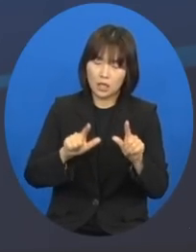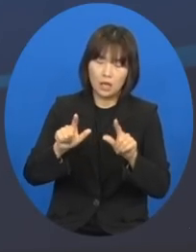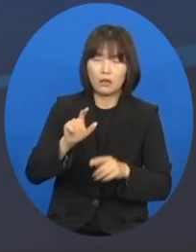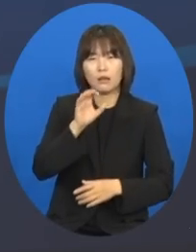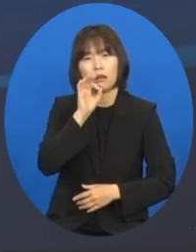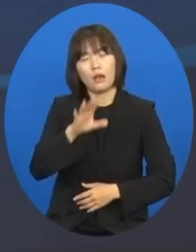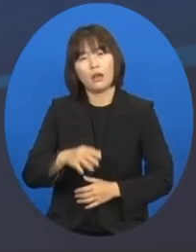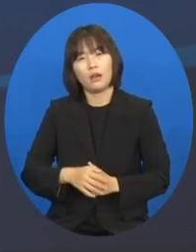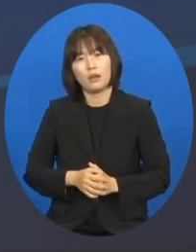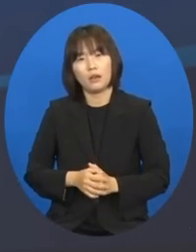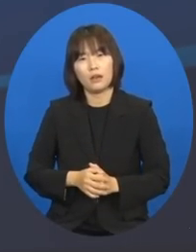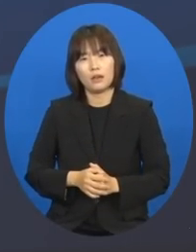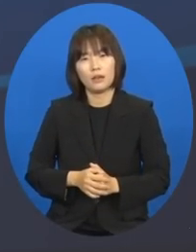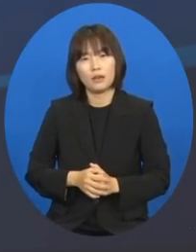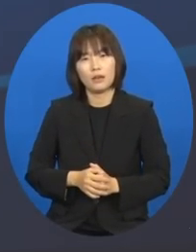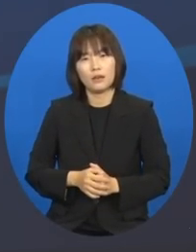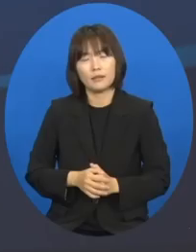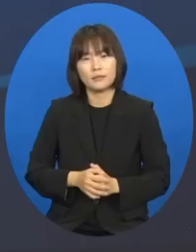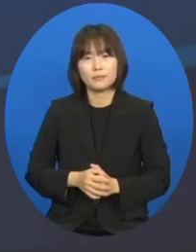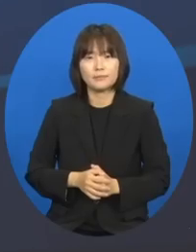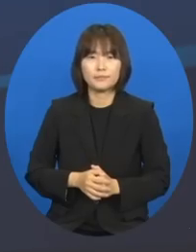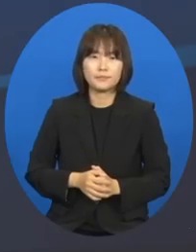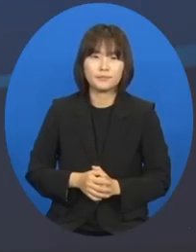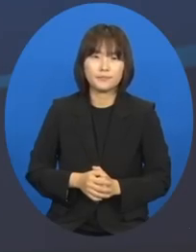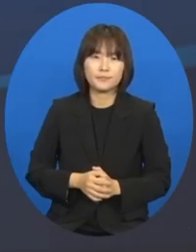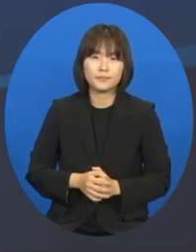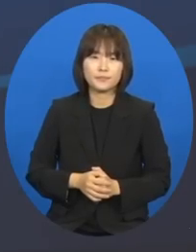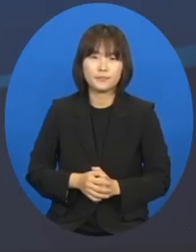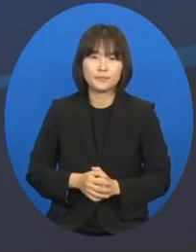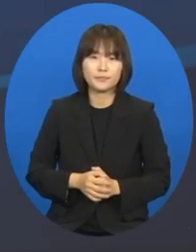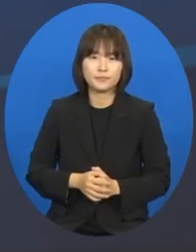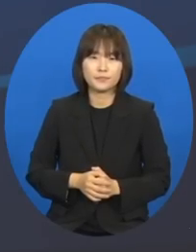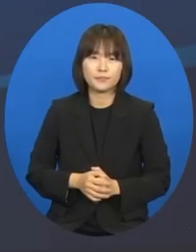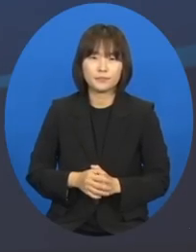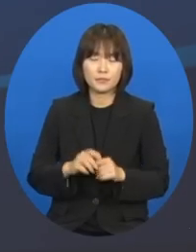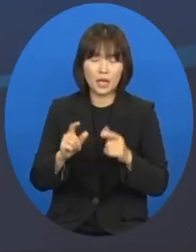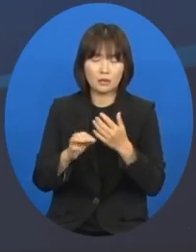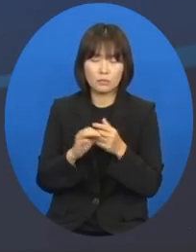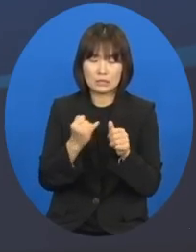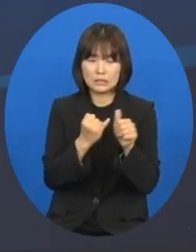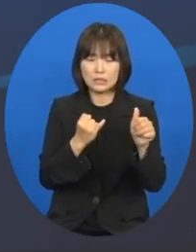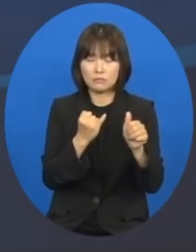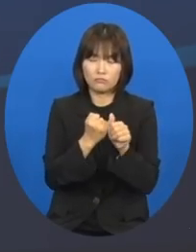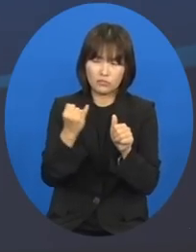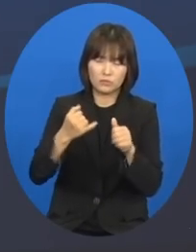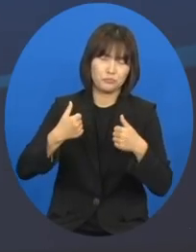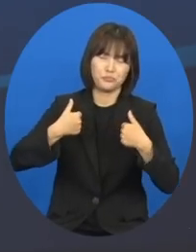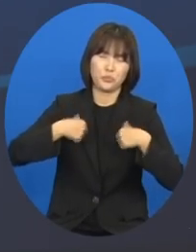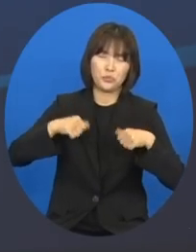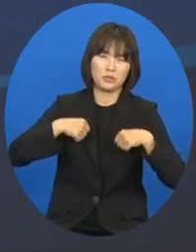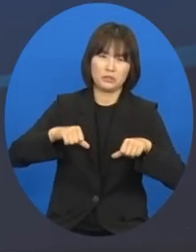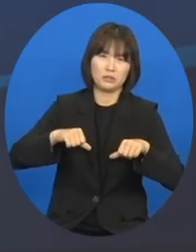인간하고 도저히 더는 못 살겠다 아니면 그냥 포기를 하거나